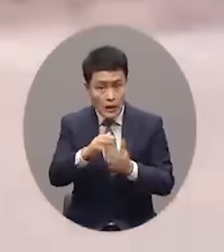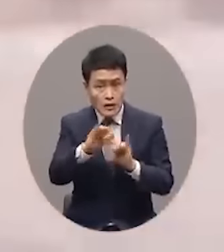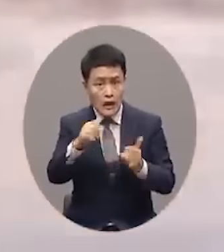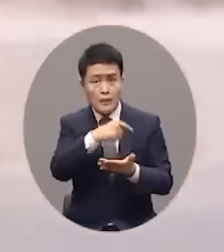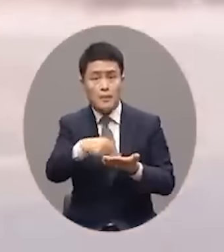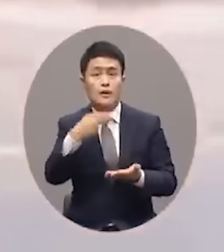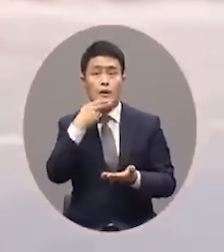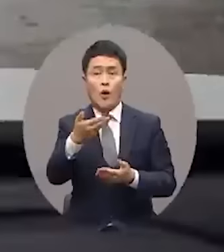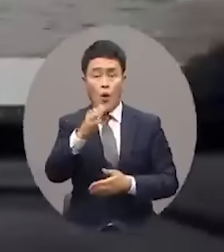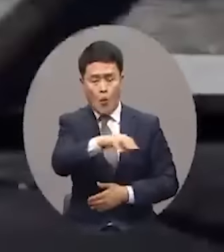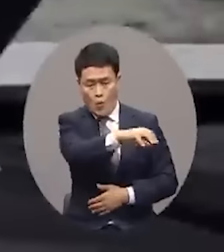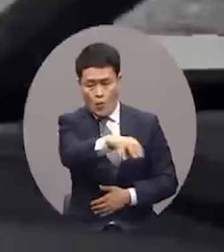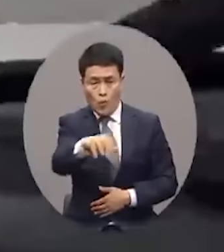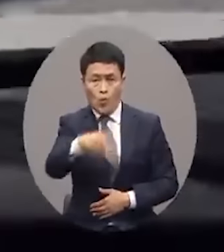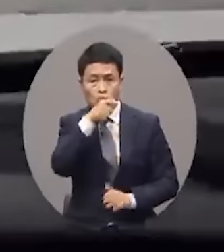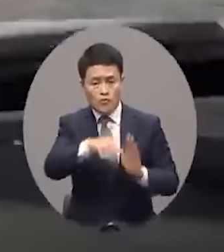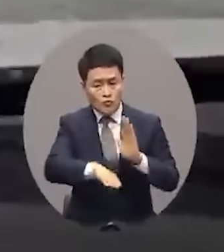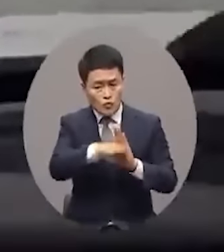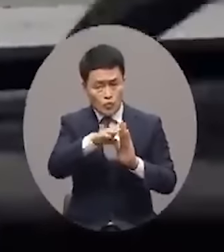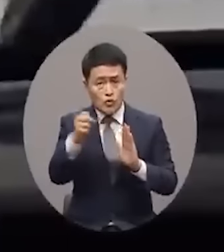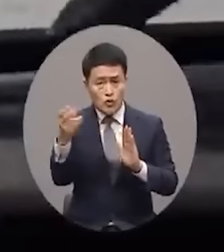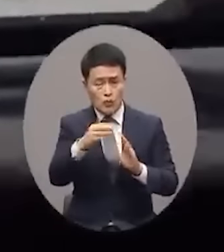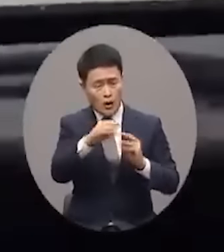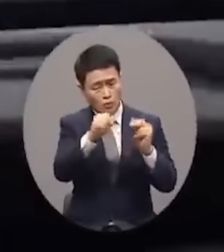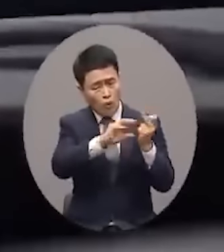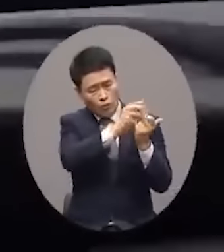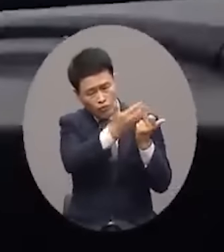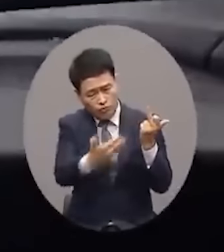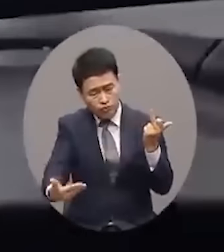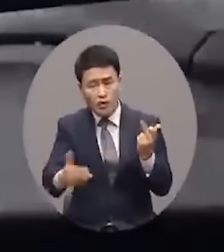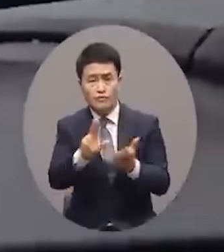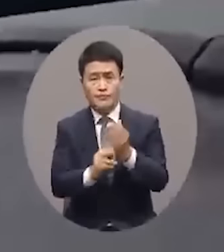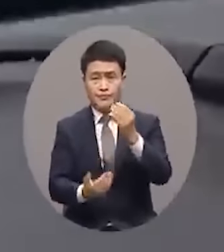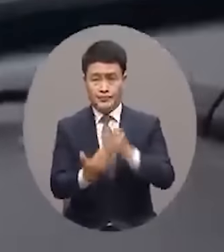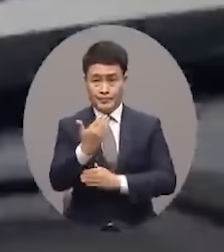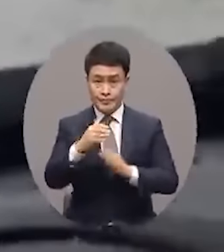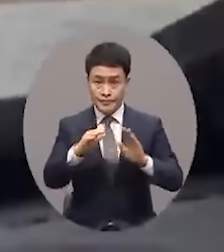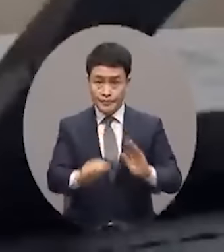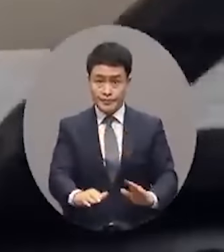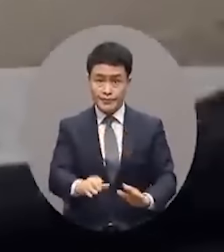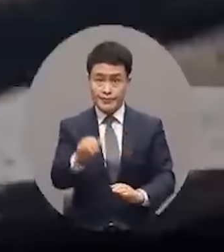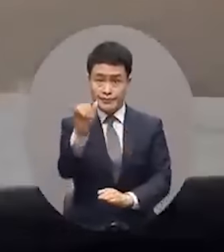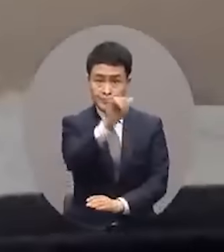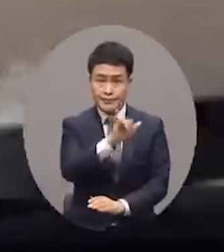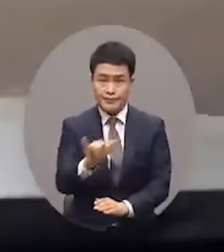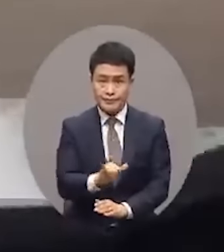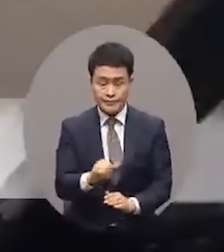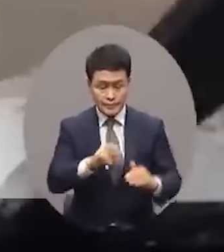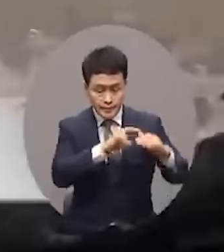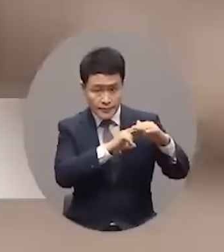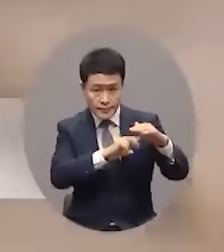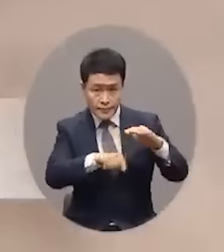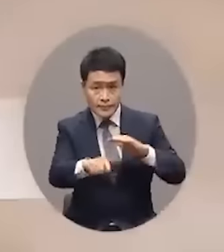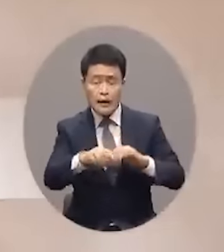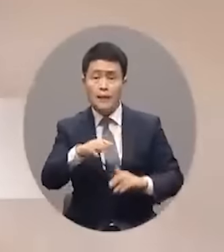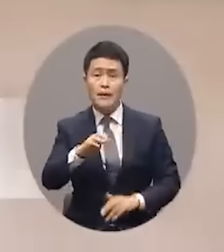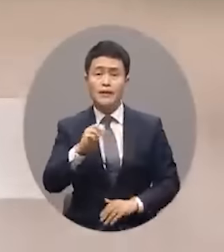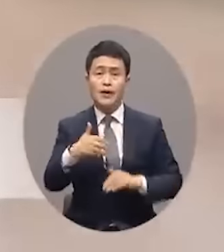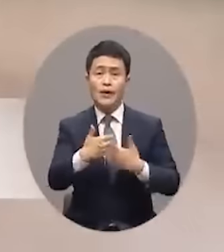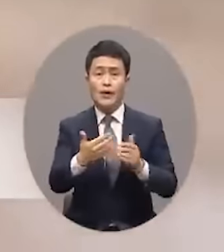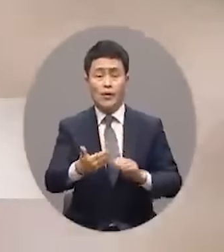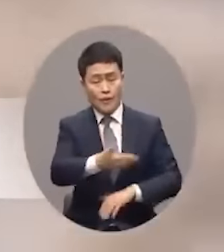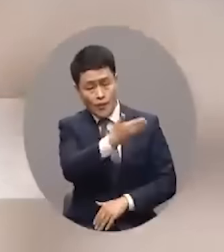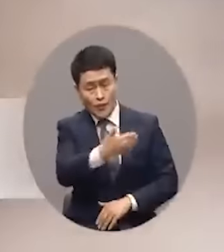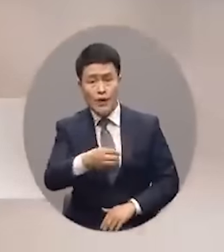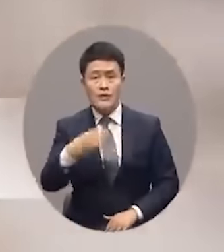인명피해는 없지만 곳곳에서 침수 피해와 토사 유출이 잇따르고 있습니다. 이에 따라 전국에서 지하차도 48곳과